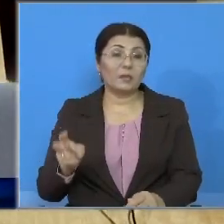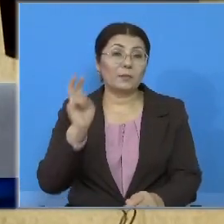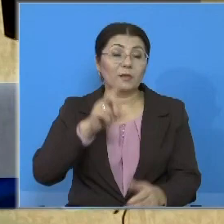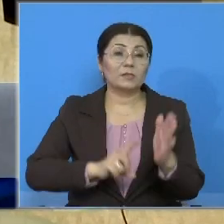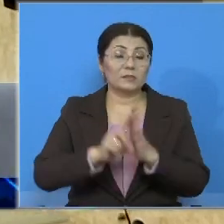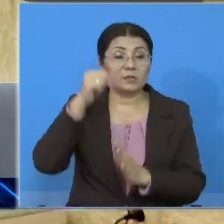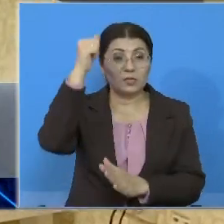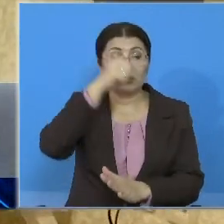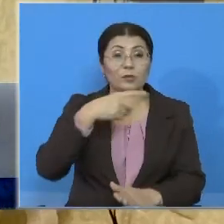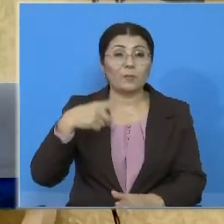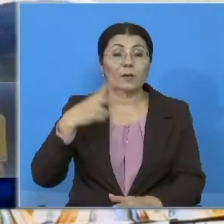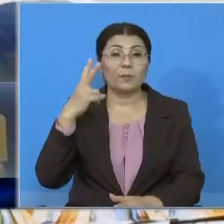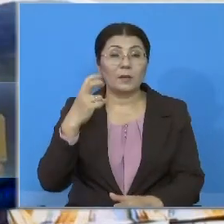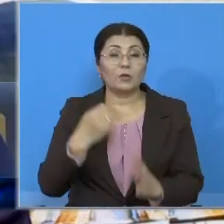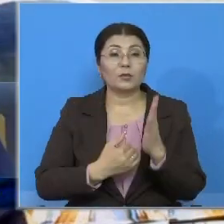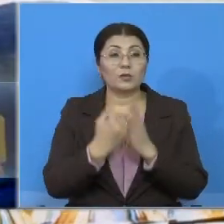саны 1200-ден асады.